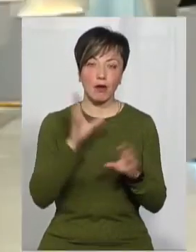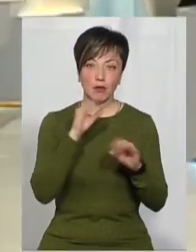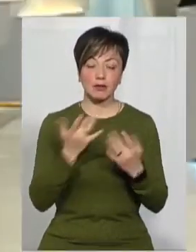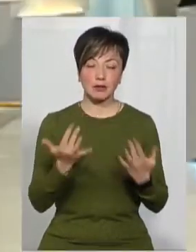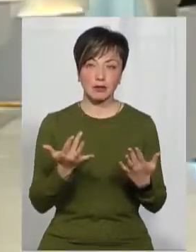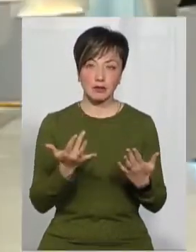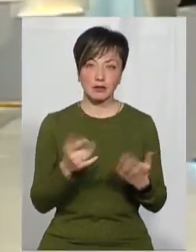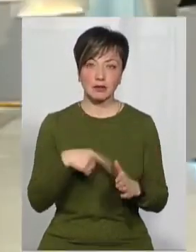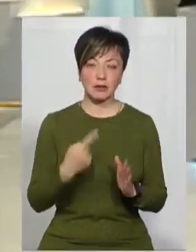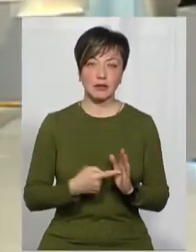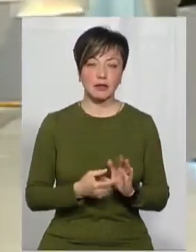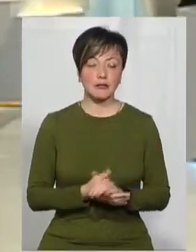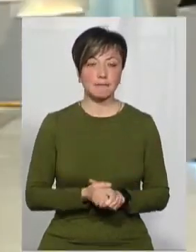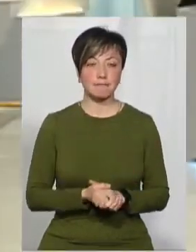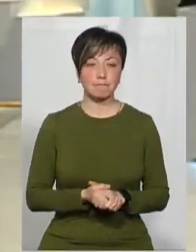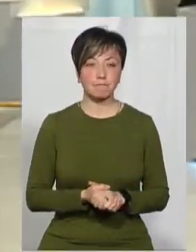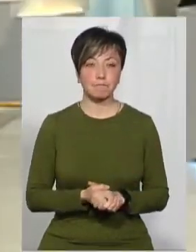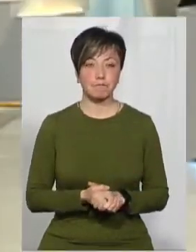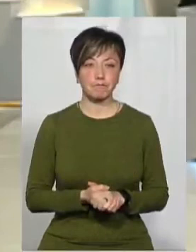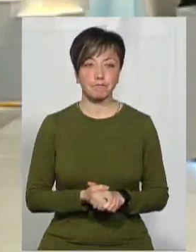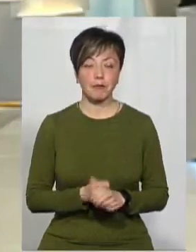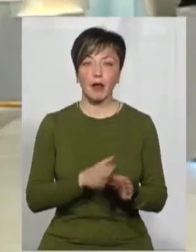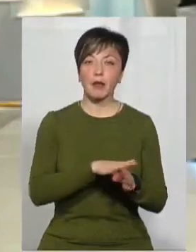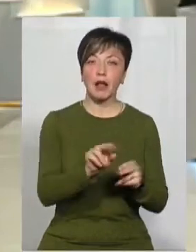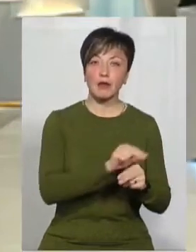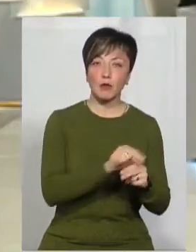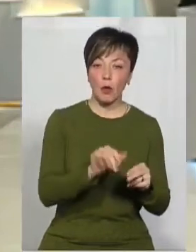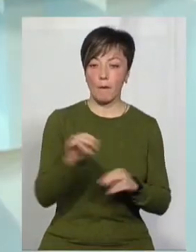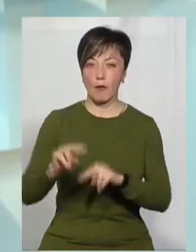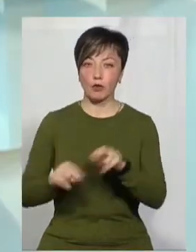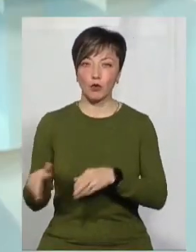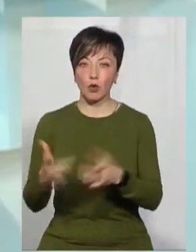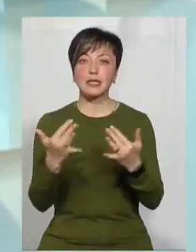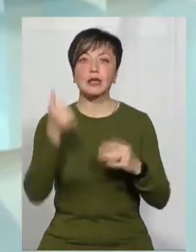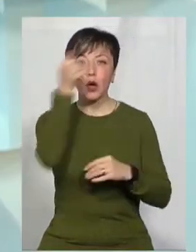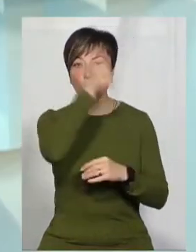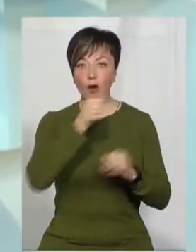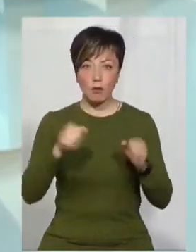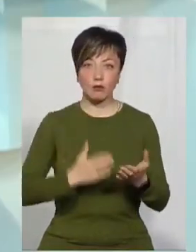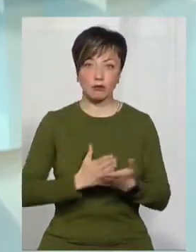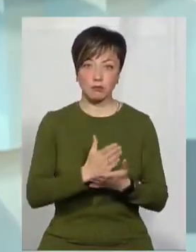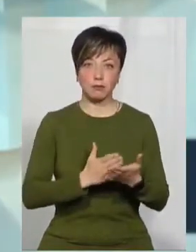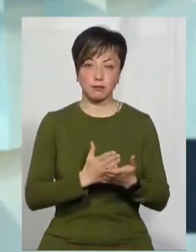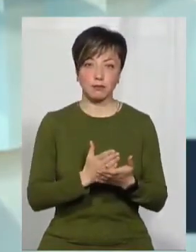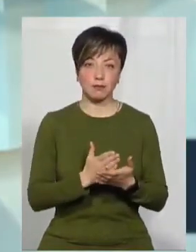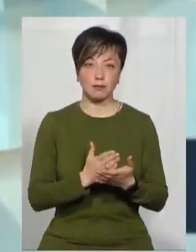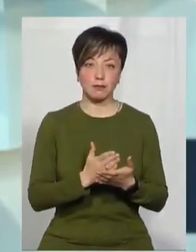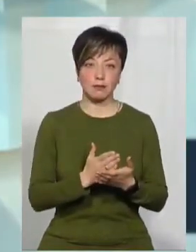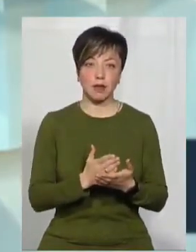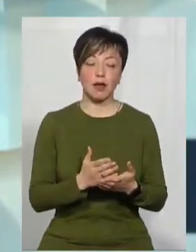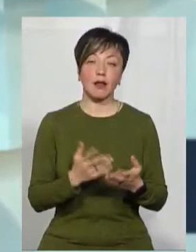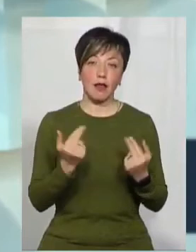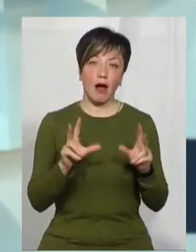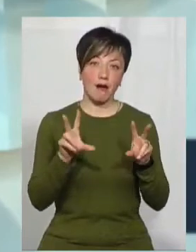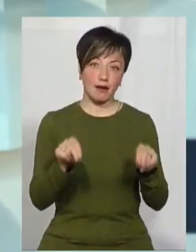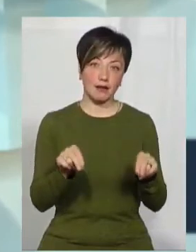але от капітально відремонтованих і от побудованої дороги. Ну, дивіться, тобто є таке поняття, якби гарантія,